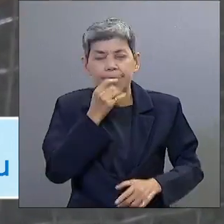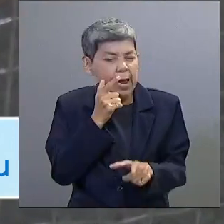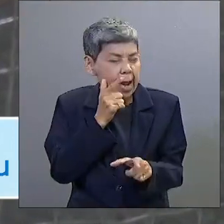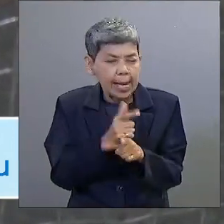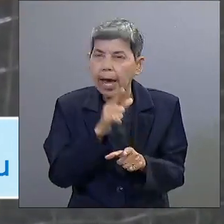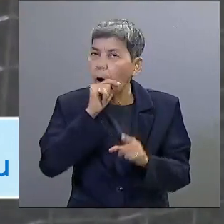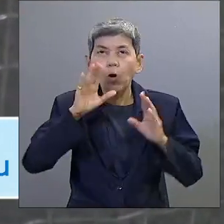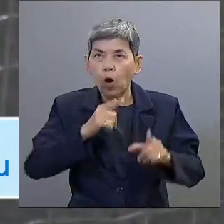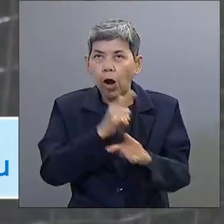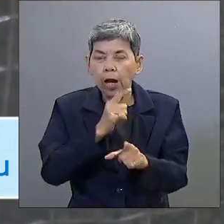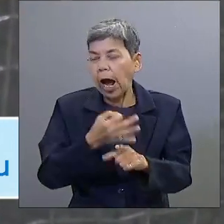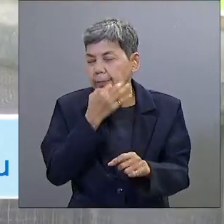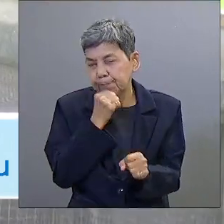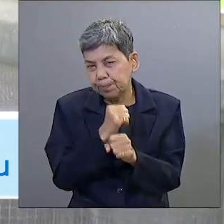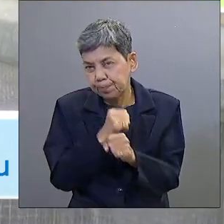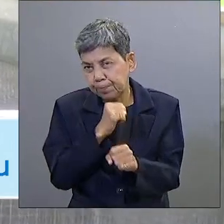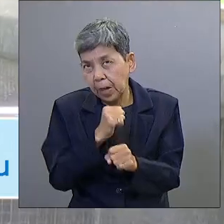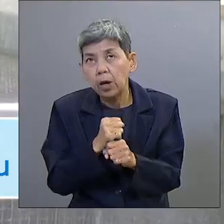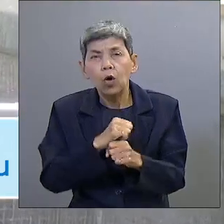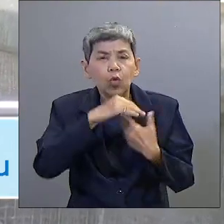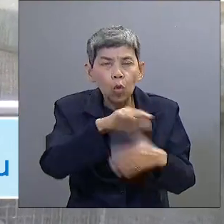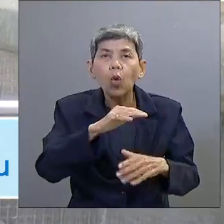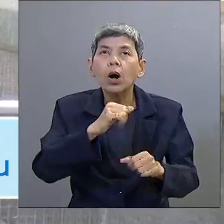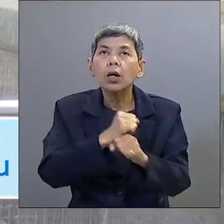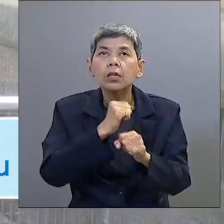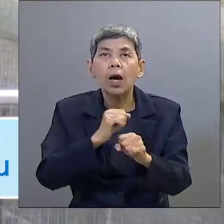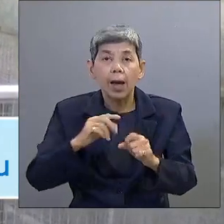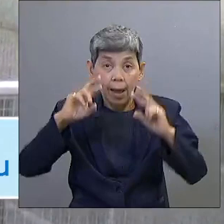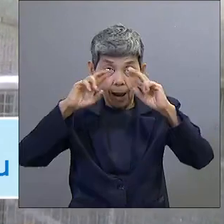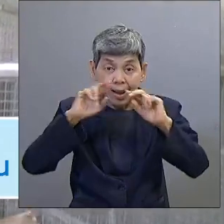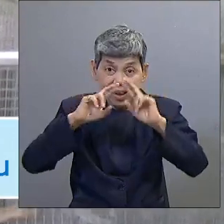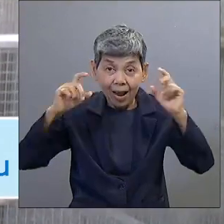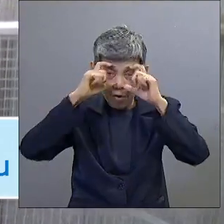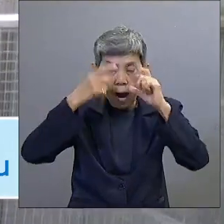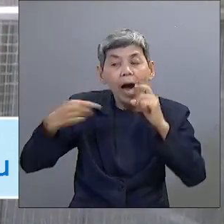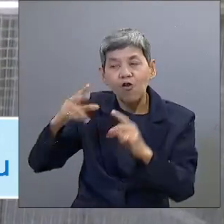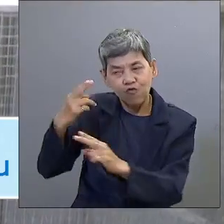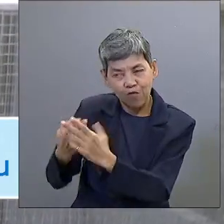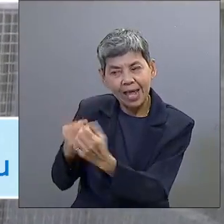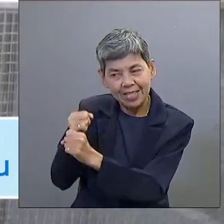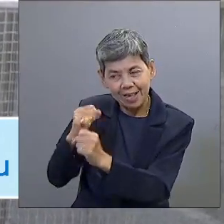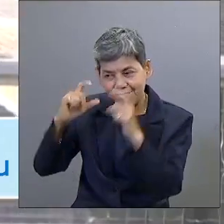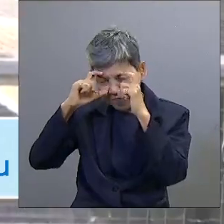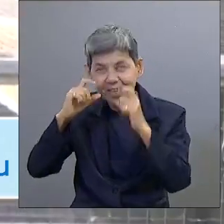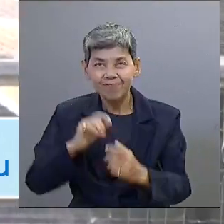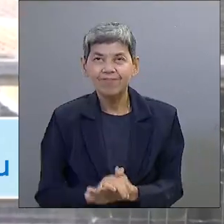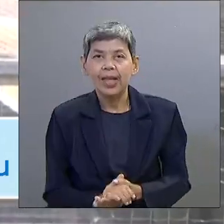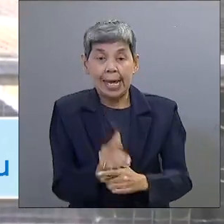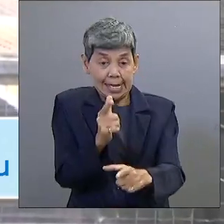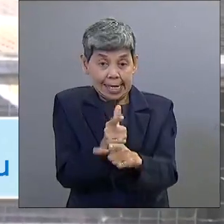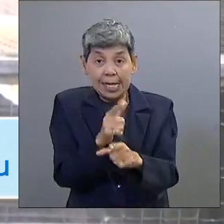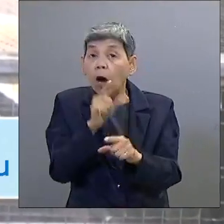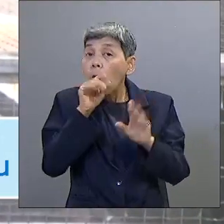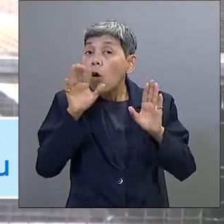การเลี้ยงนกเลิฟเบิร์ดมาเป็นอาชีพหลักแล้วก็ส่งต่อกิจการร้านตัดแว่นให้กับแฟนแทนนั่นเองค่ะ สำหรับการเพาะเลี้ยงนกเลิฟ